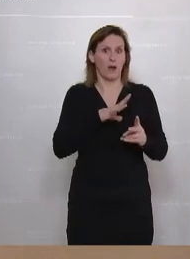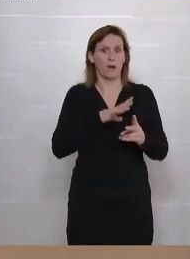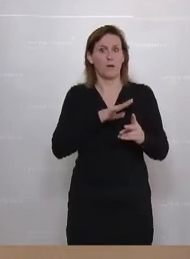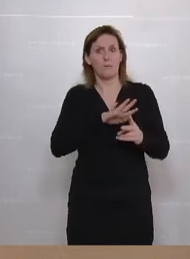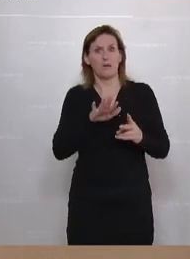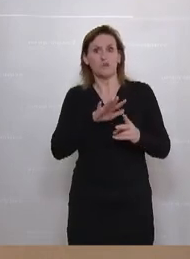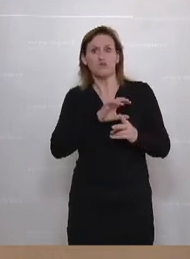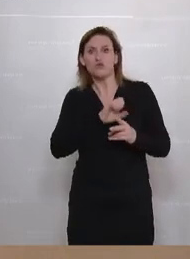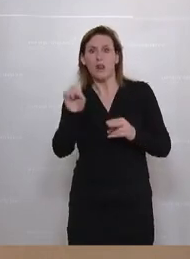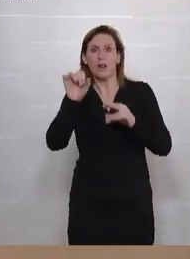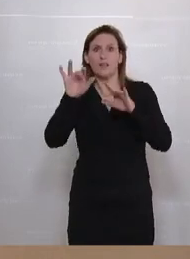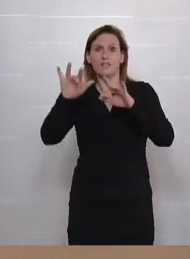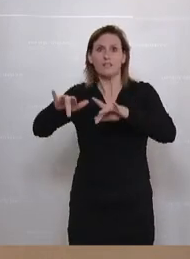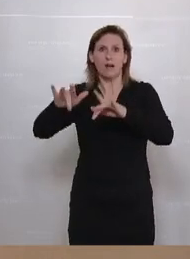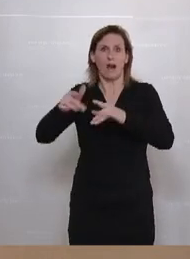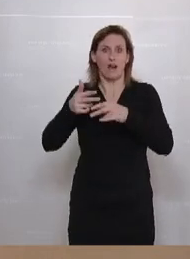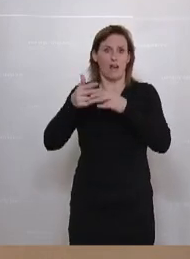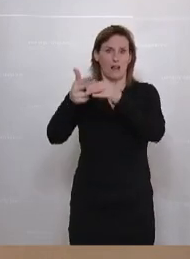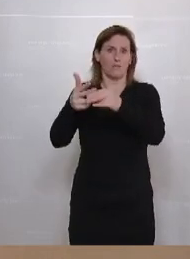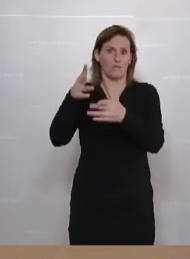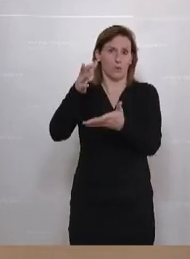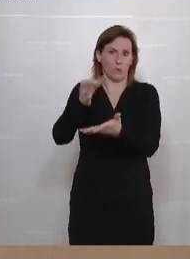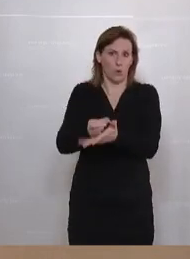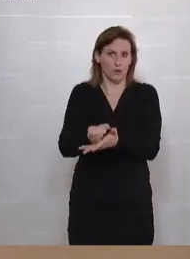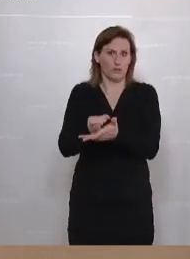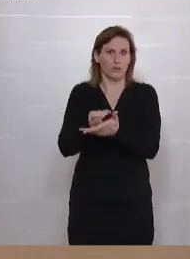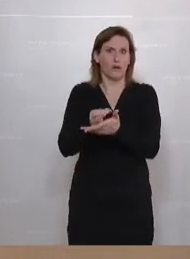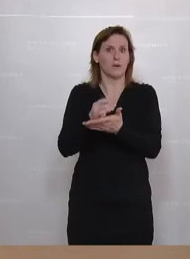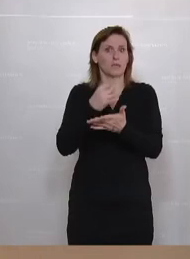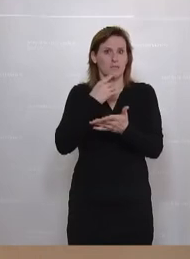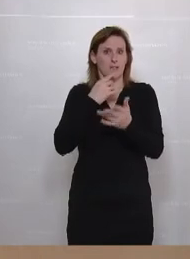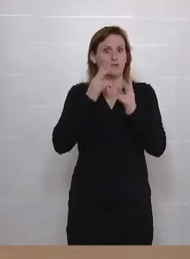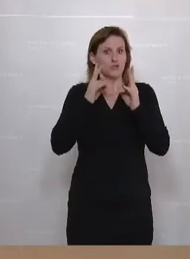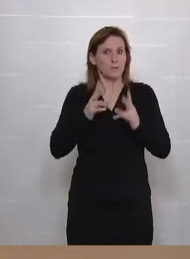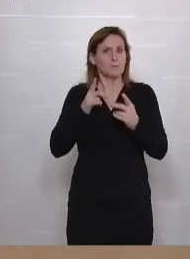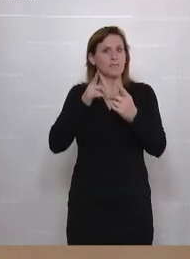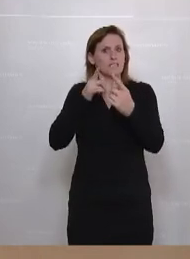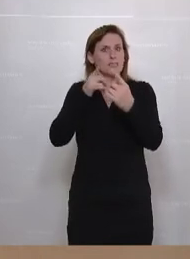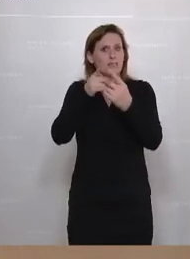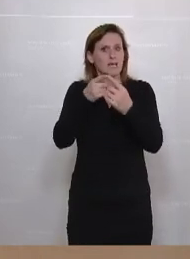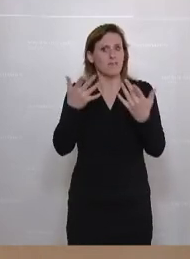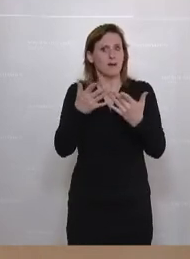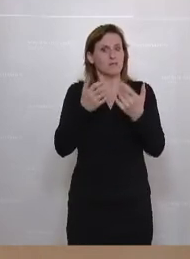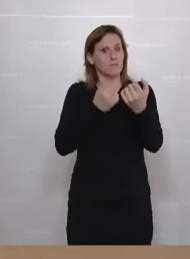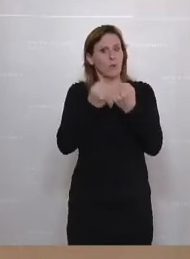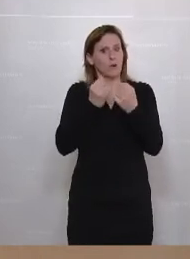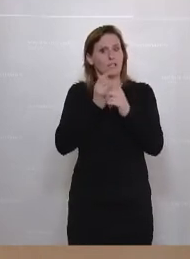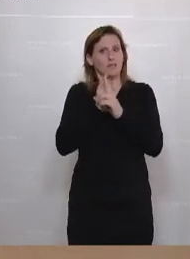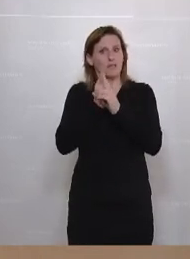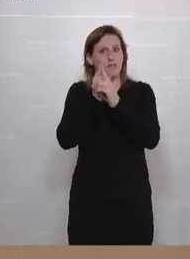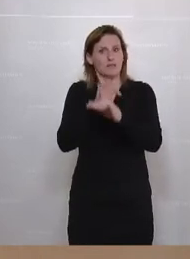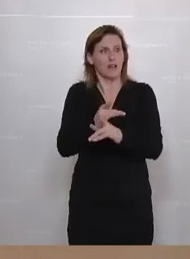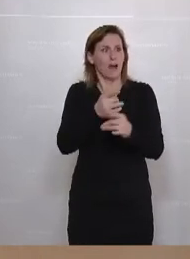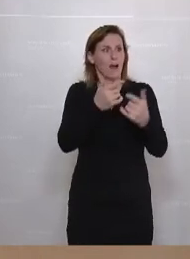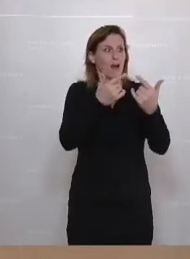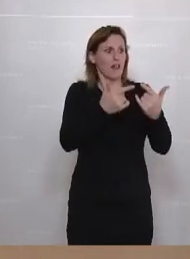wir vor Ort tätig sind. Aber ich gebe Ihnen ganz recht, am Ende des Tages muss unser Ziel sein, eine Politik zu verfolgen, die solche Lager